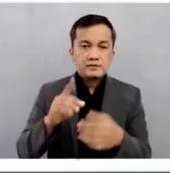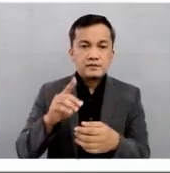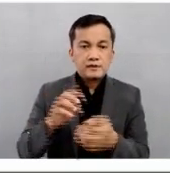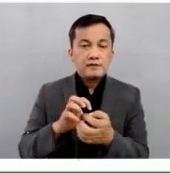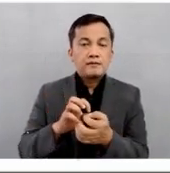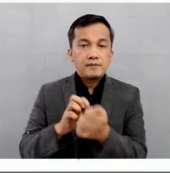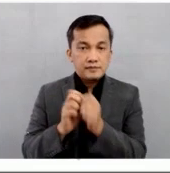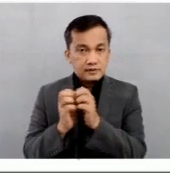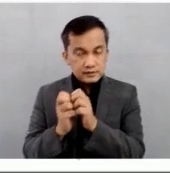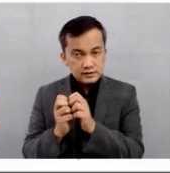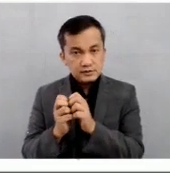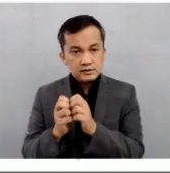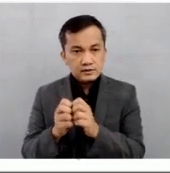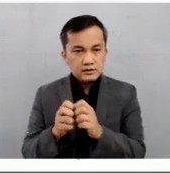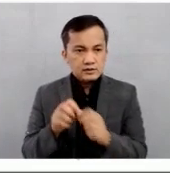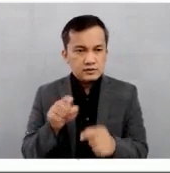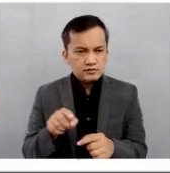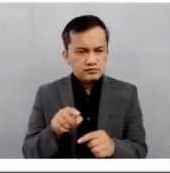that's a very